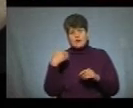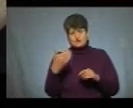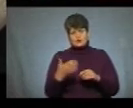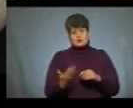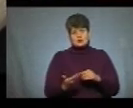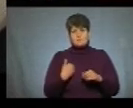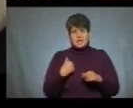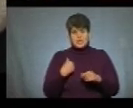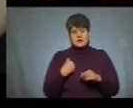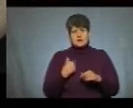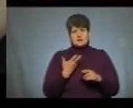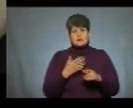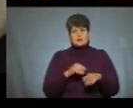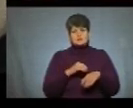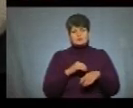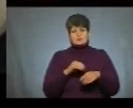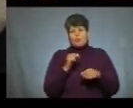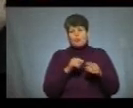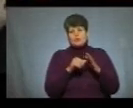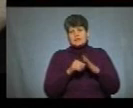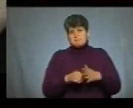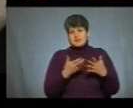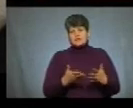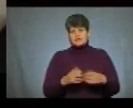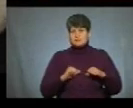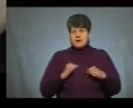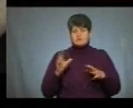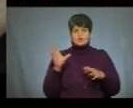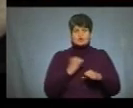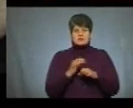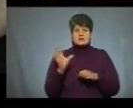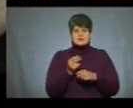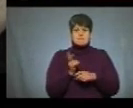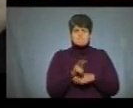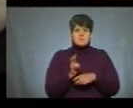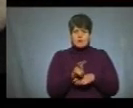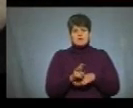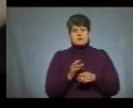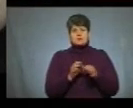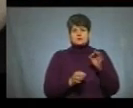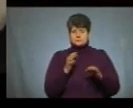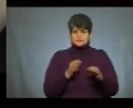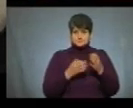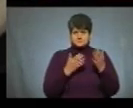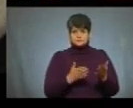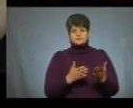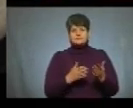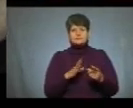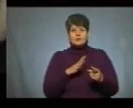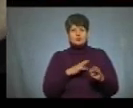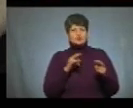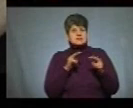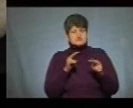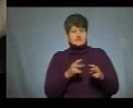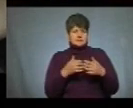з своєї сторони намагаємося зробити все, що може приходити на своє засідання, щоб були свідки чи